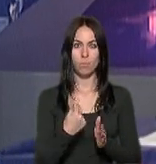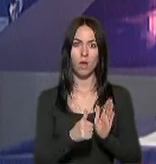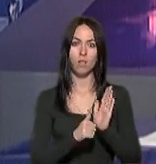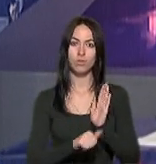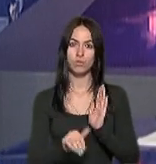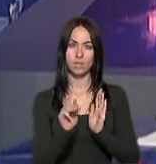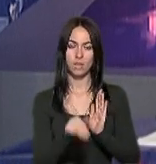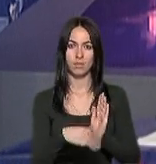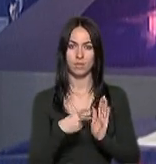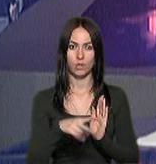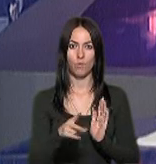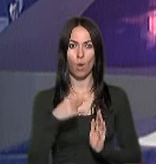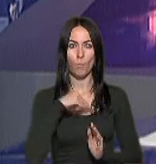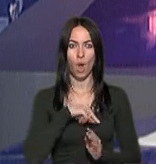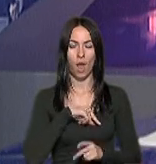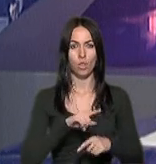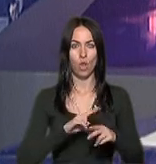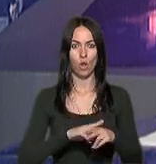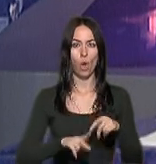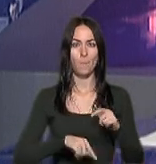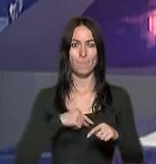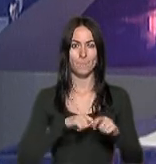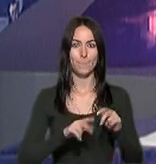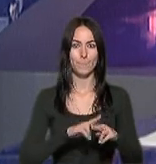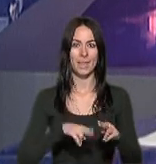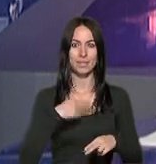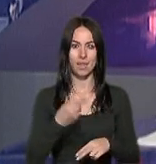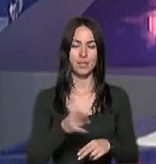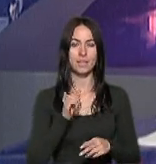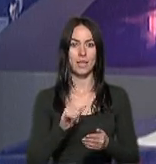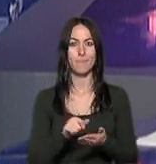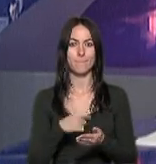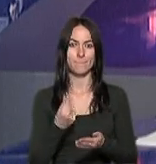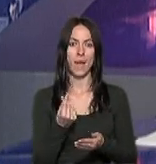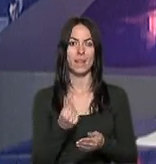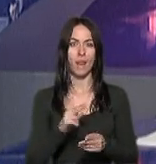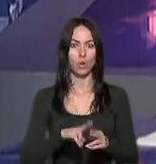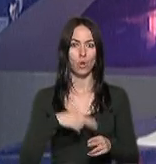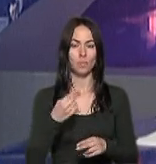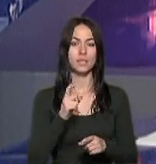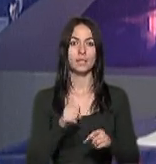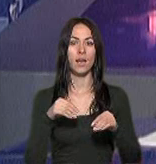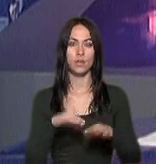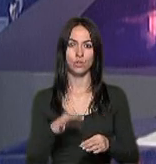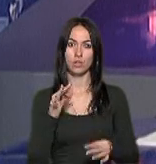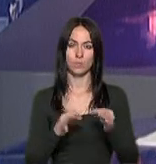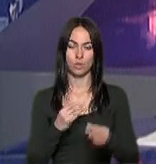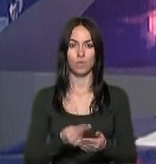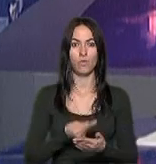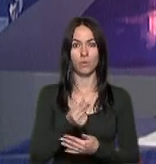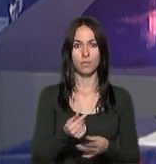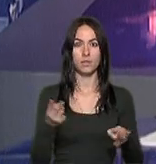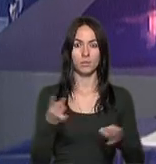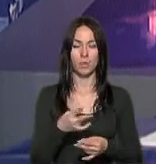60 тисяч євро моральної компенсації. Моральної та матеріальної компенсації. За рішенням суду виплатити